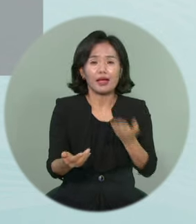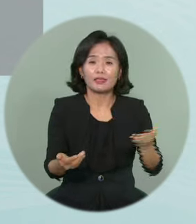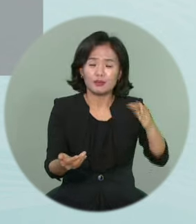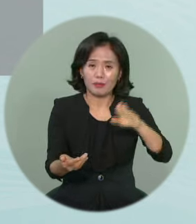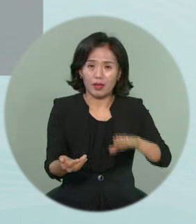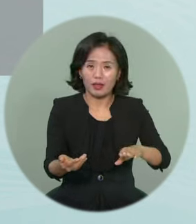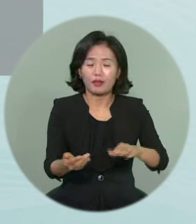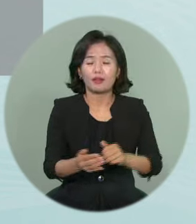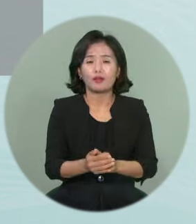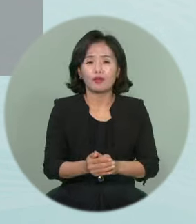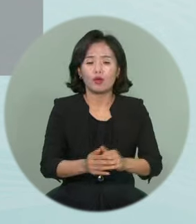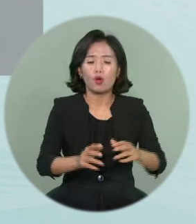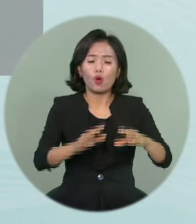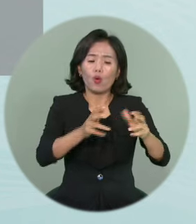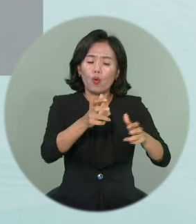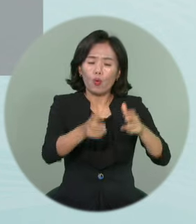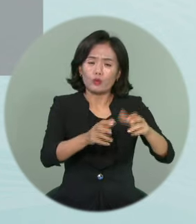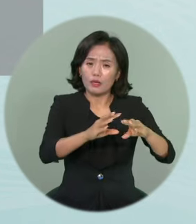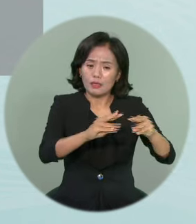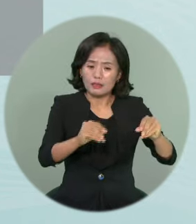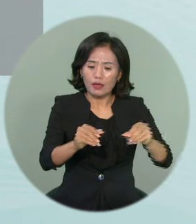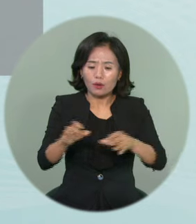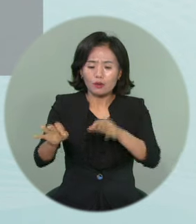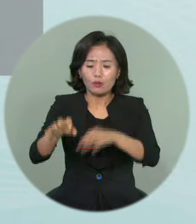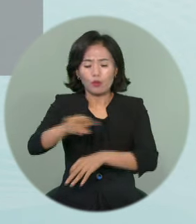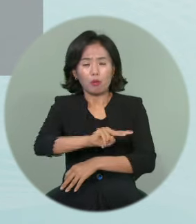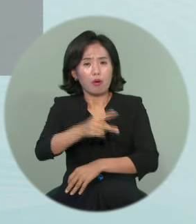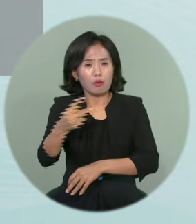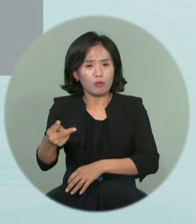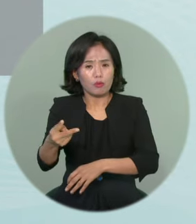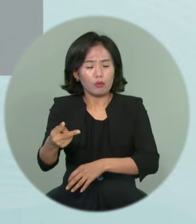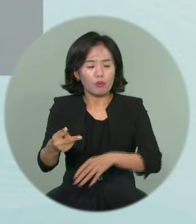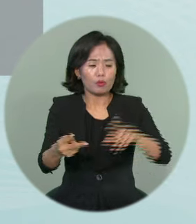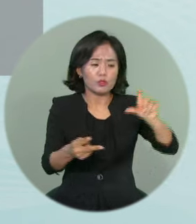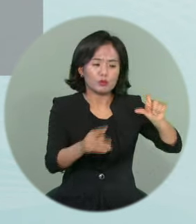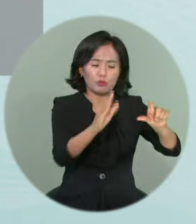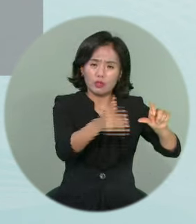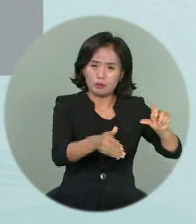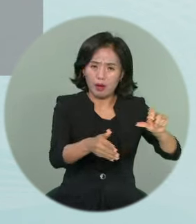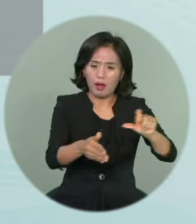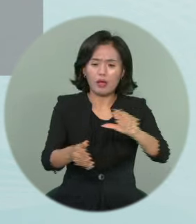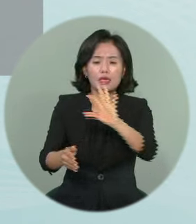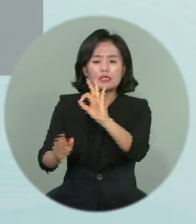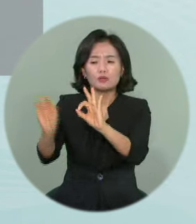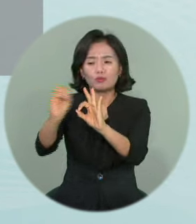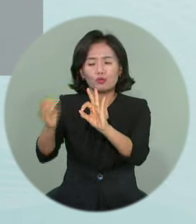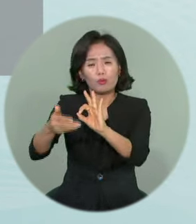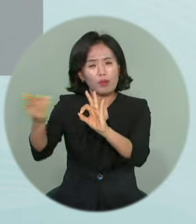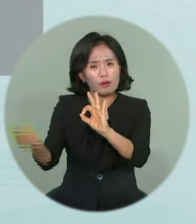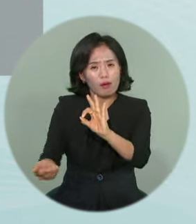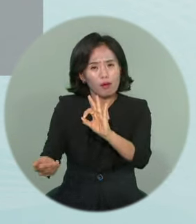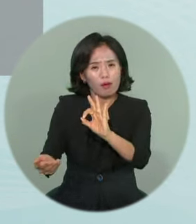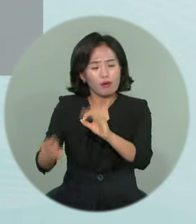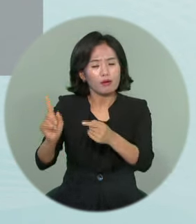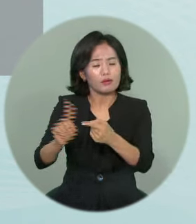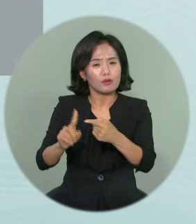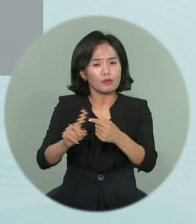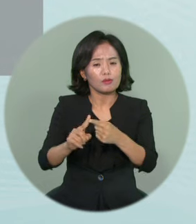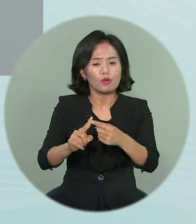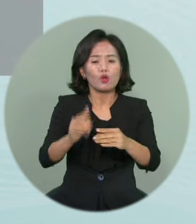근데 공장 땅을 상업지역으로 바꿔놓고 15% 10% 내리는 것이